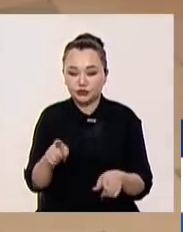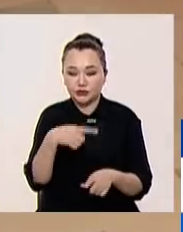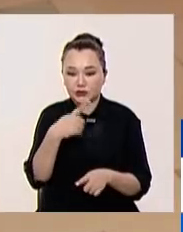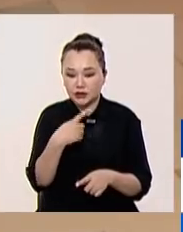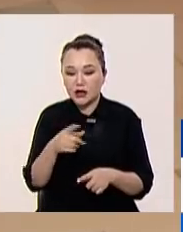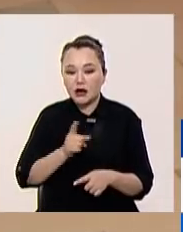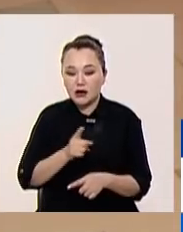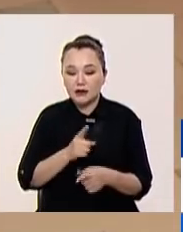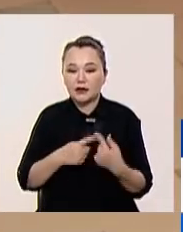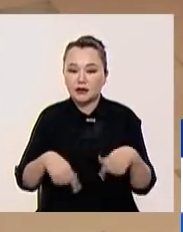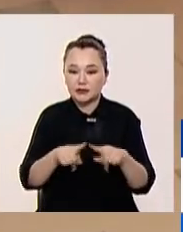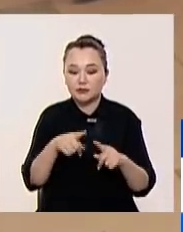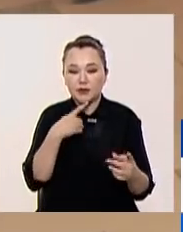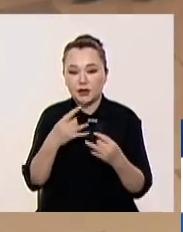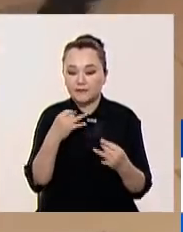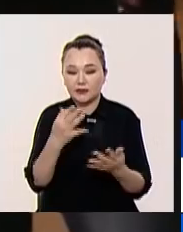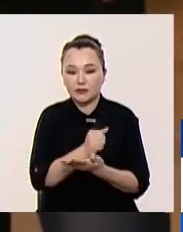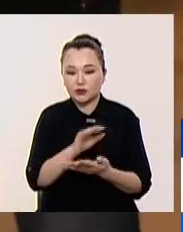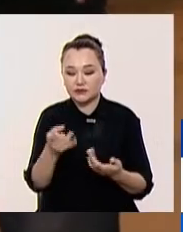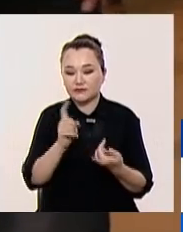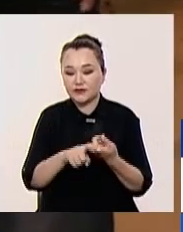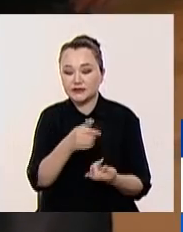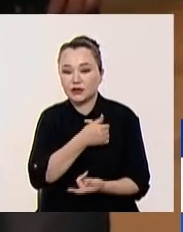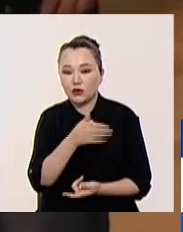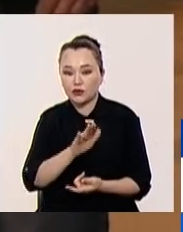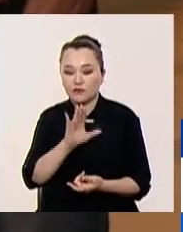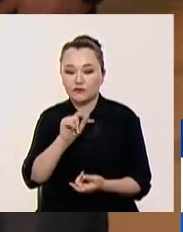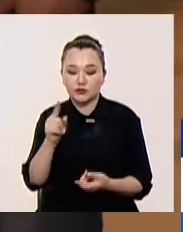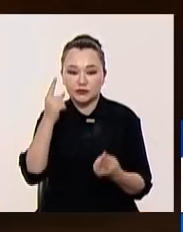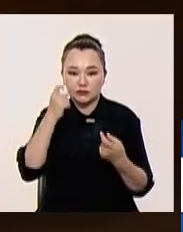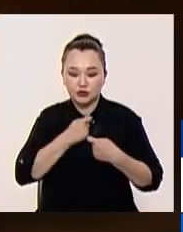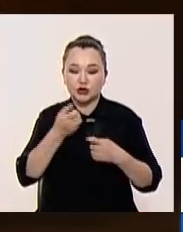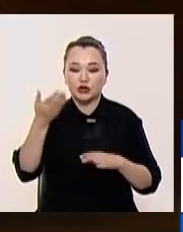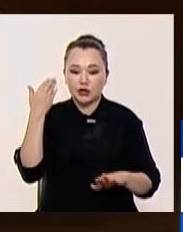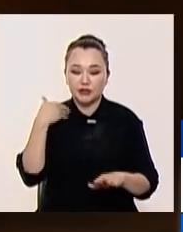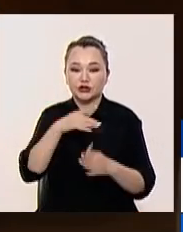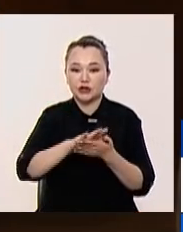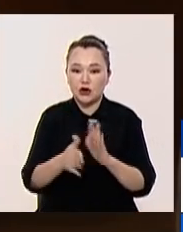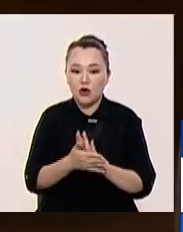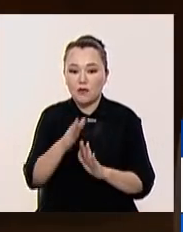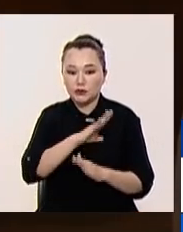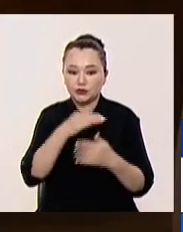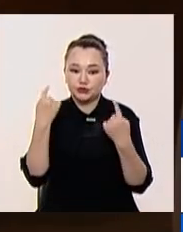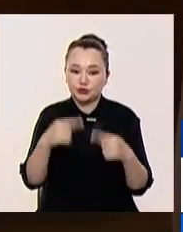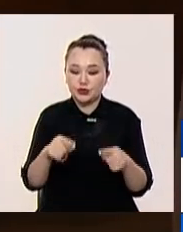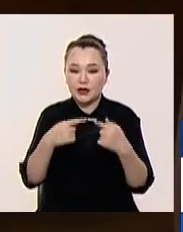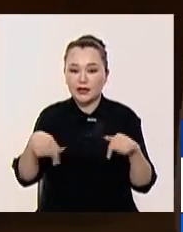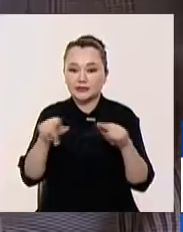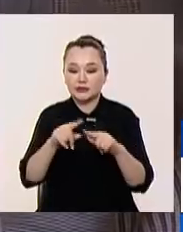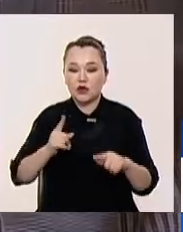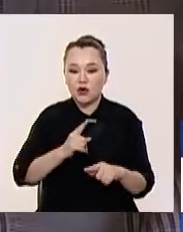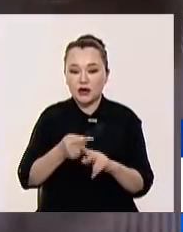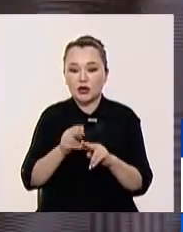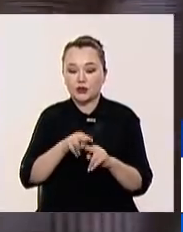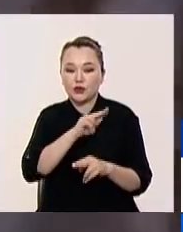Поговорить с охранным агентством нам не удалось. На связь они не выходят. А в вузе сообщили, что ранее они заключали договор с другой охранной организацией, в